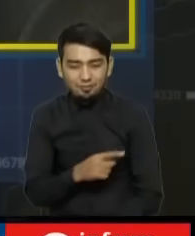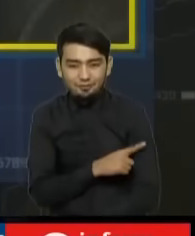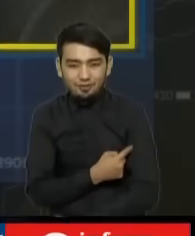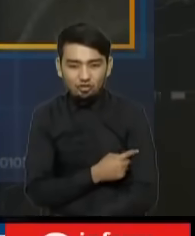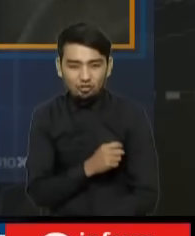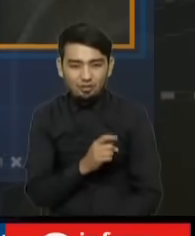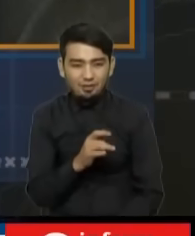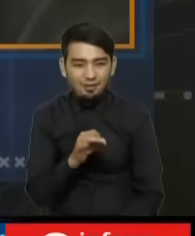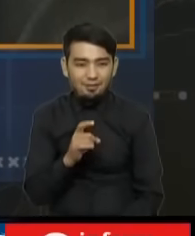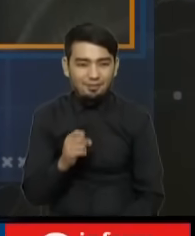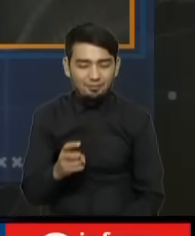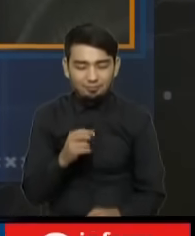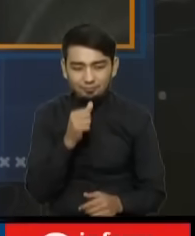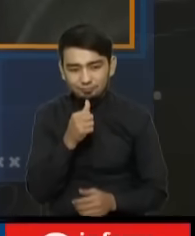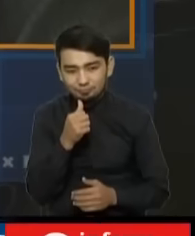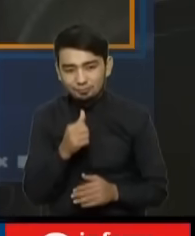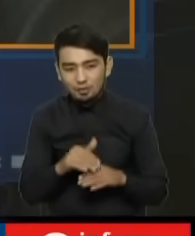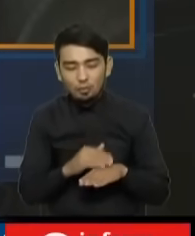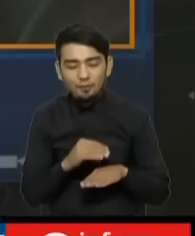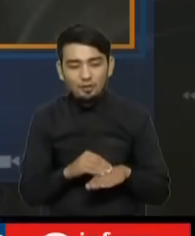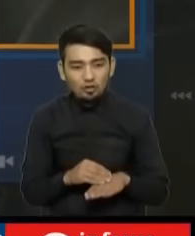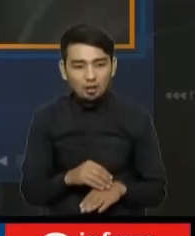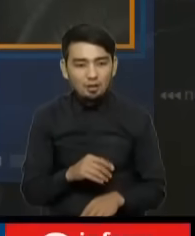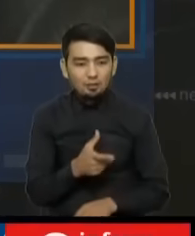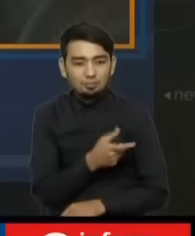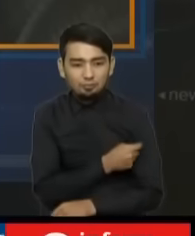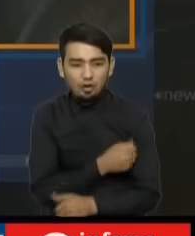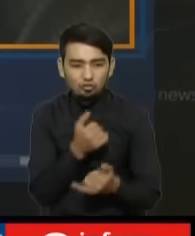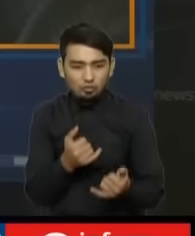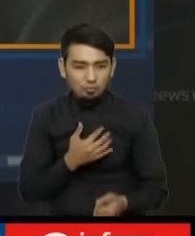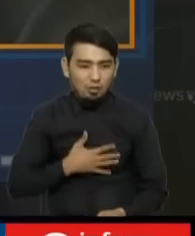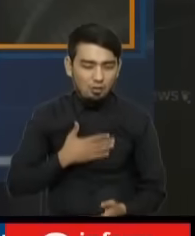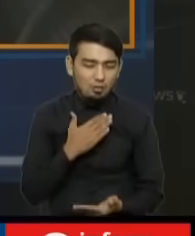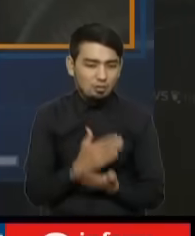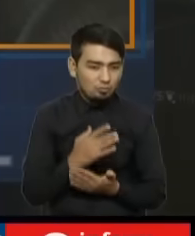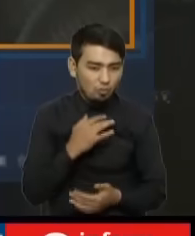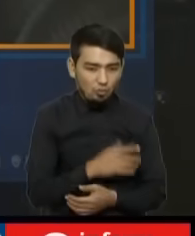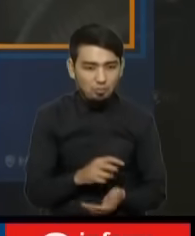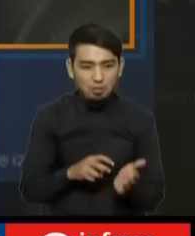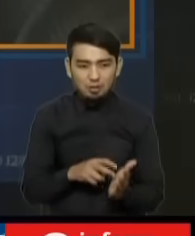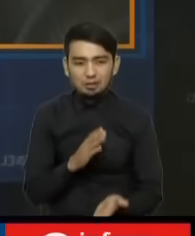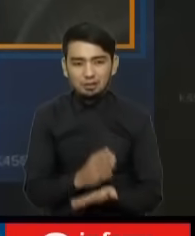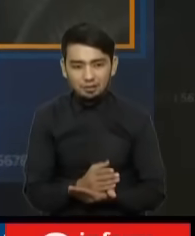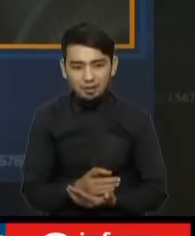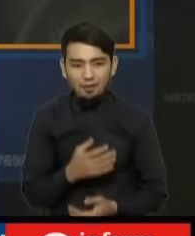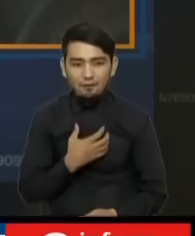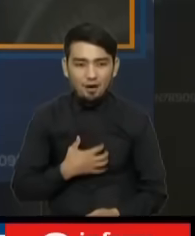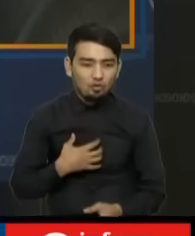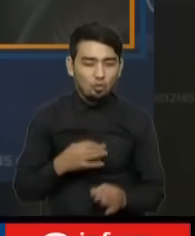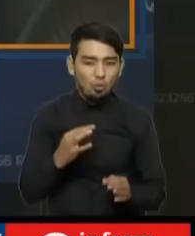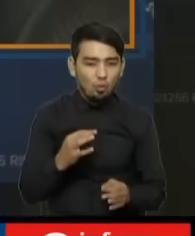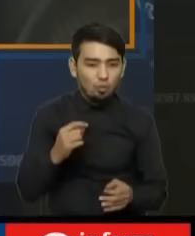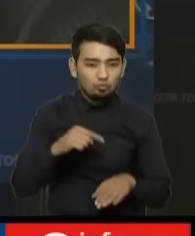кеш жарық. Райхан ханым, жалпы екпедесі әлі де үрей бар, қорқыныш бар, маңыздылығын түсіне